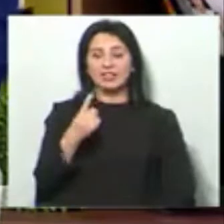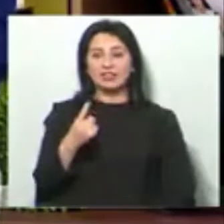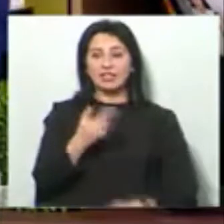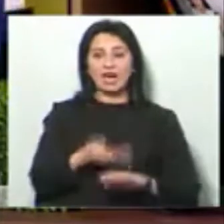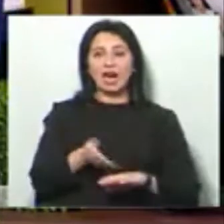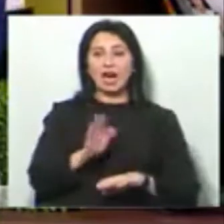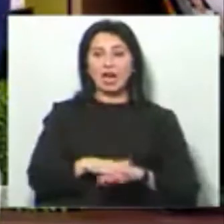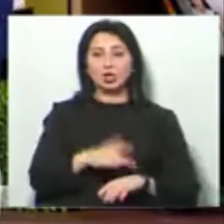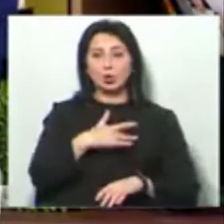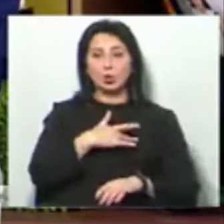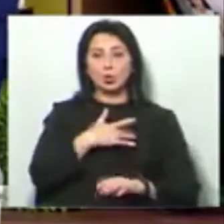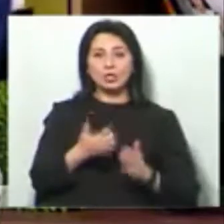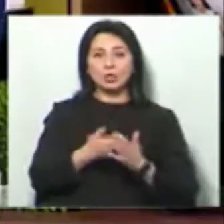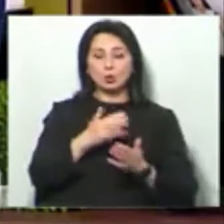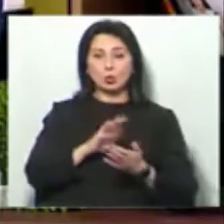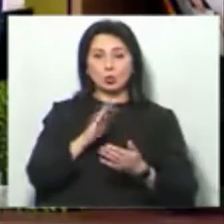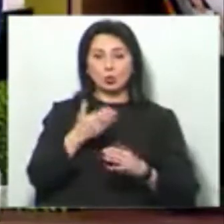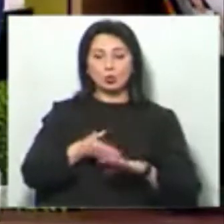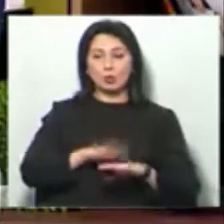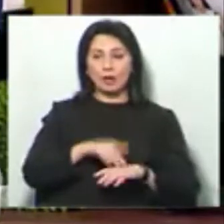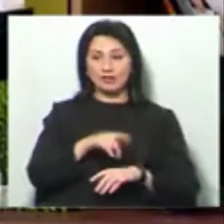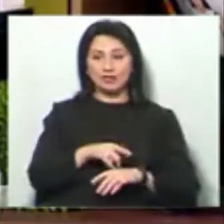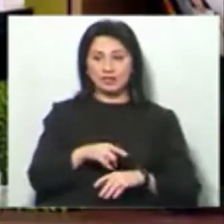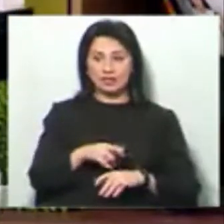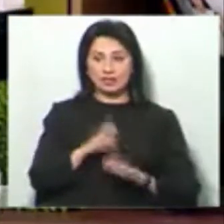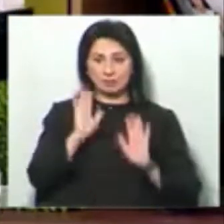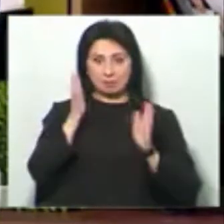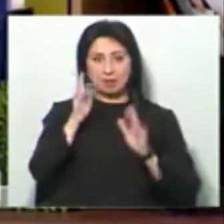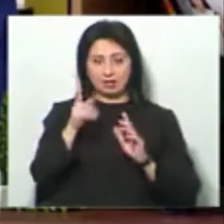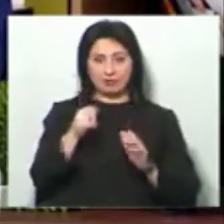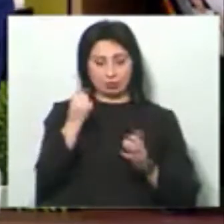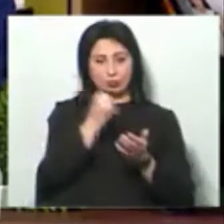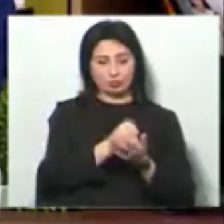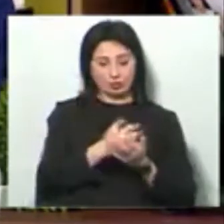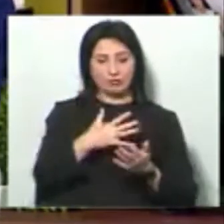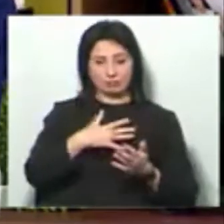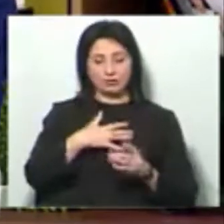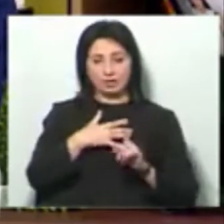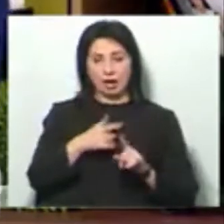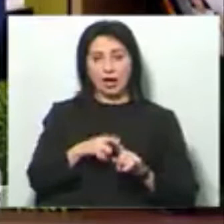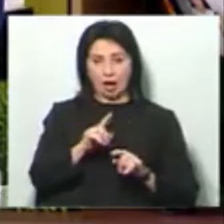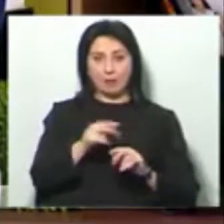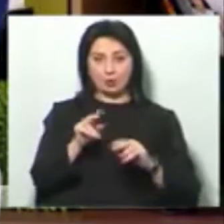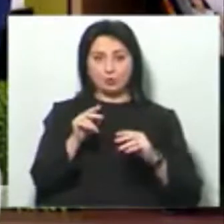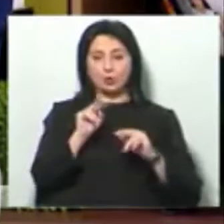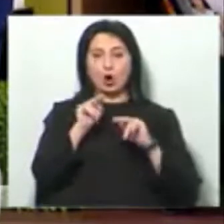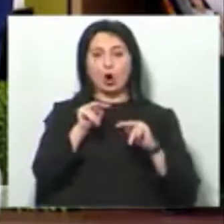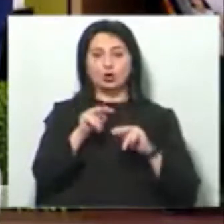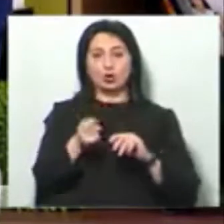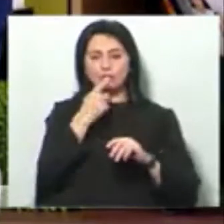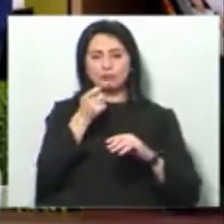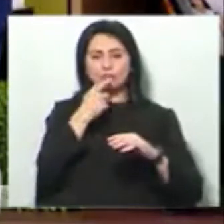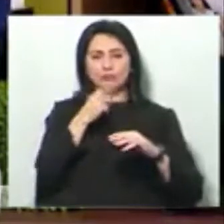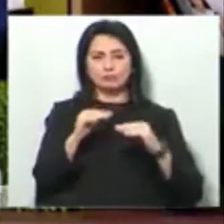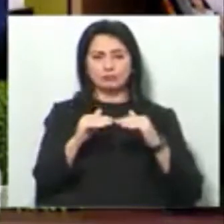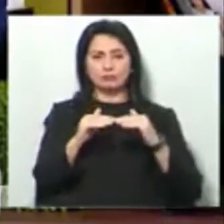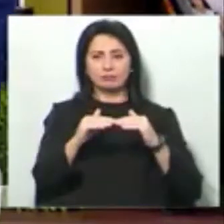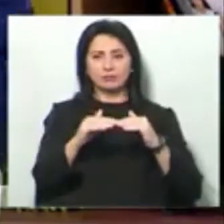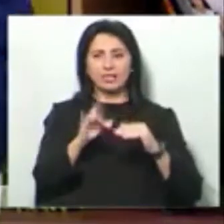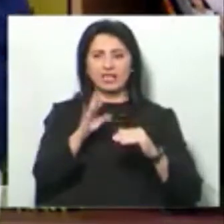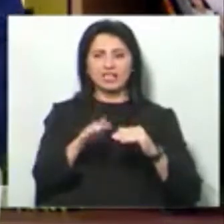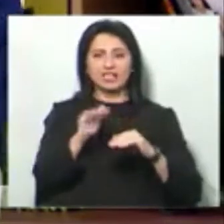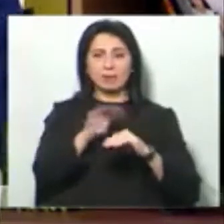გართულება გულის უკმარისობა, რომელიც არტერიული ჰიპერტენზია არამართვად არტერიული ჰიპერტენზიამ გამოიწვიოს, რისკ ფაქტორი